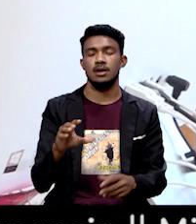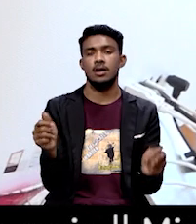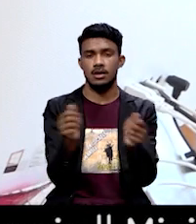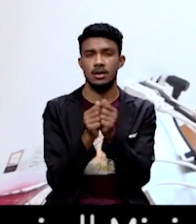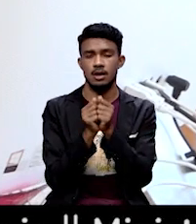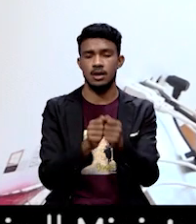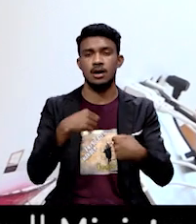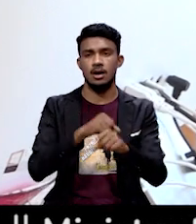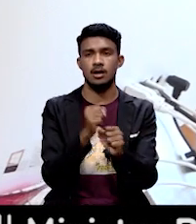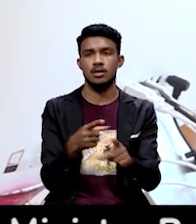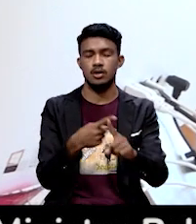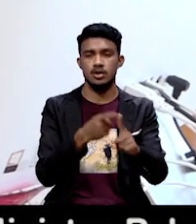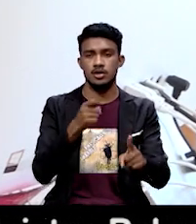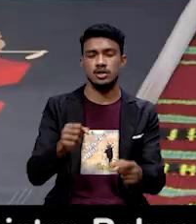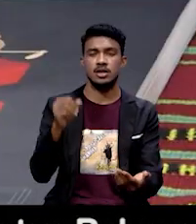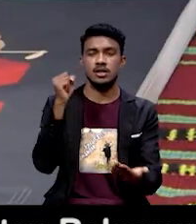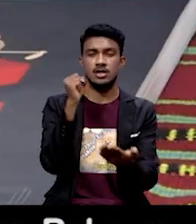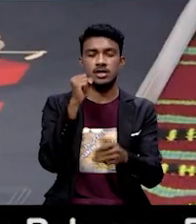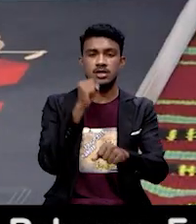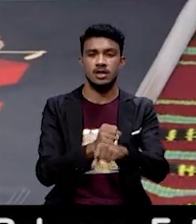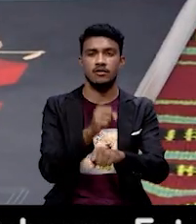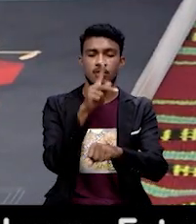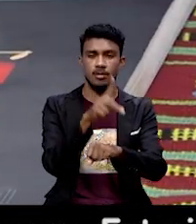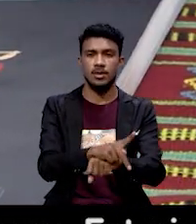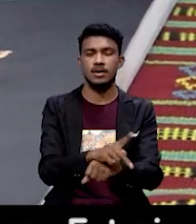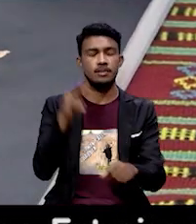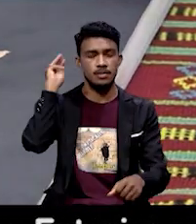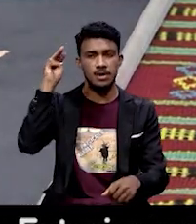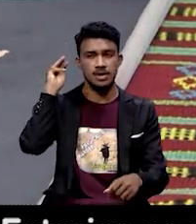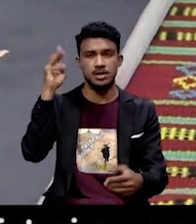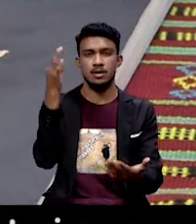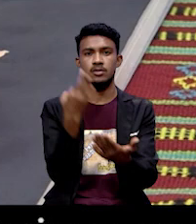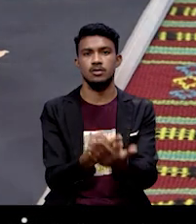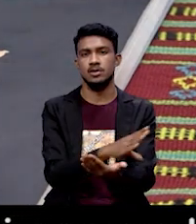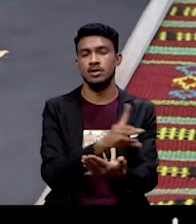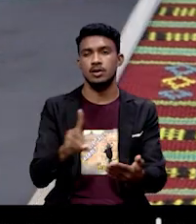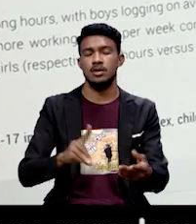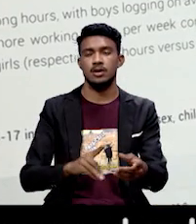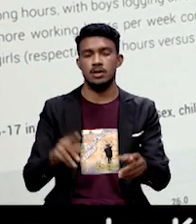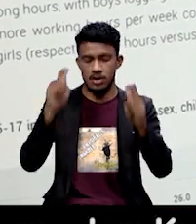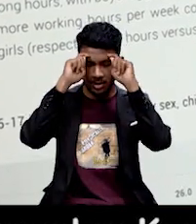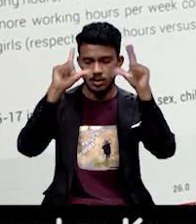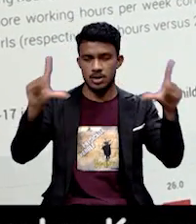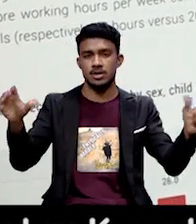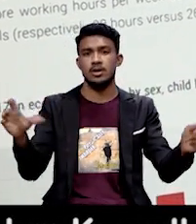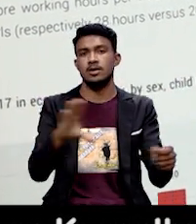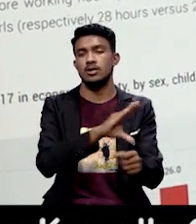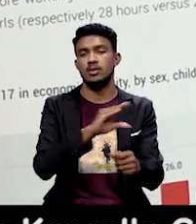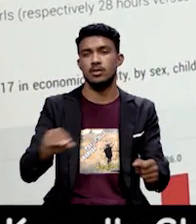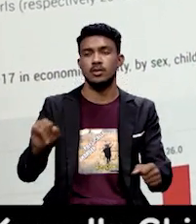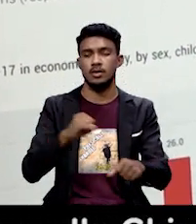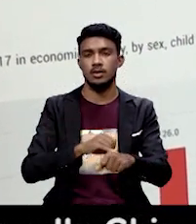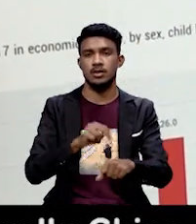husi CEFOPE, Ministério Finanças, Direção Nacional Estatística Timor-Leste, no International